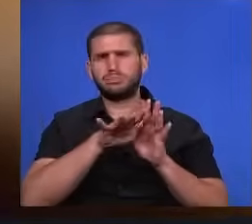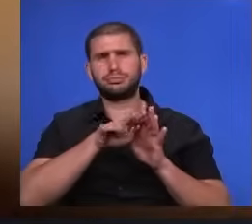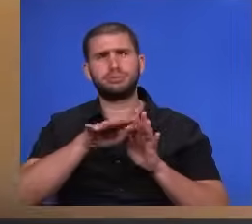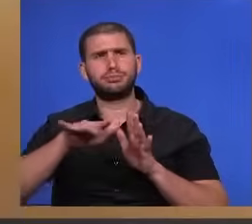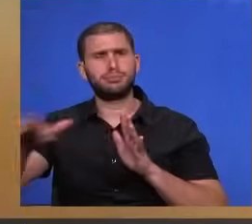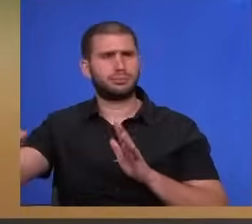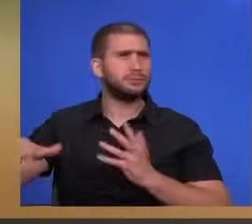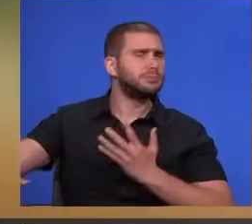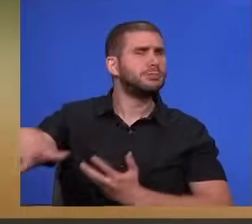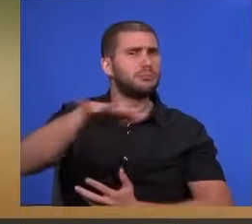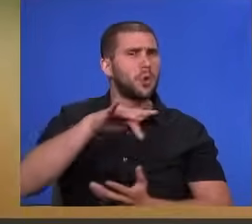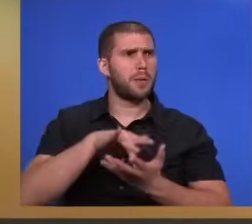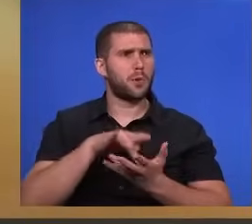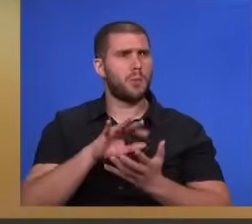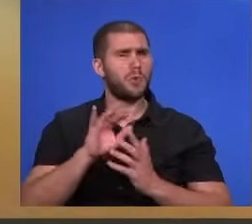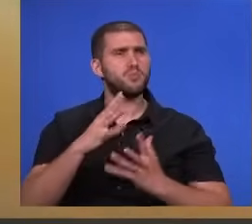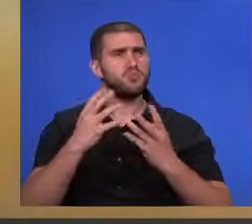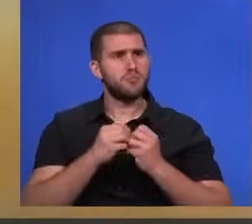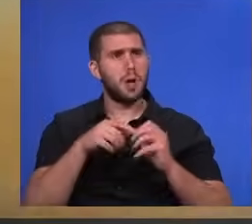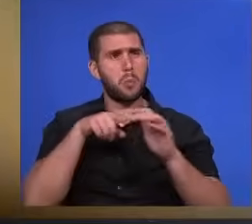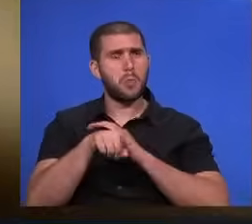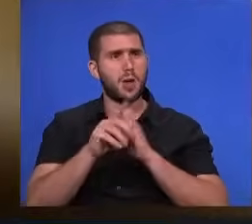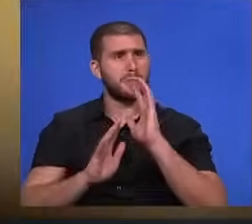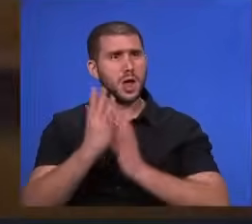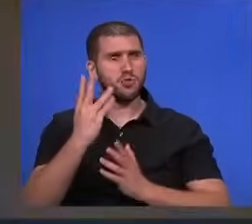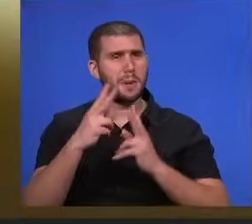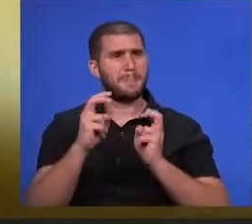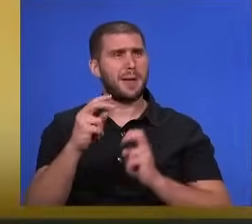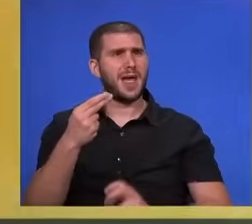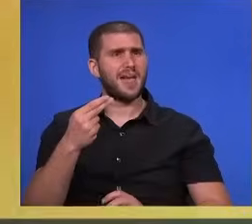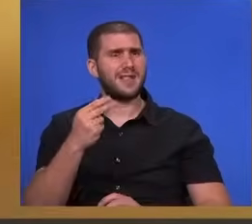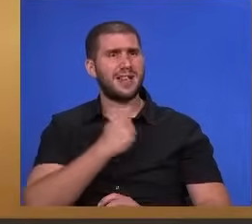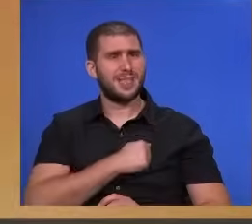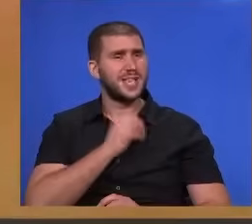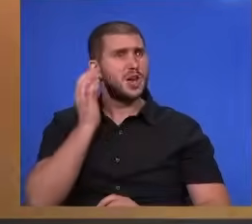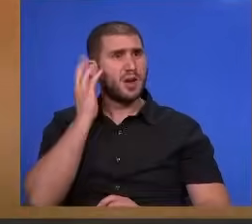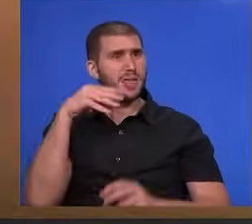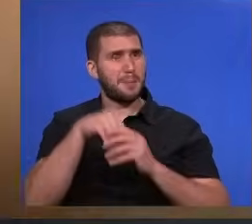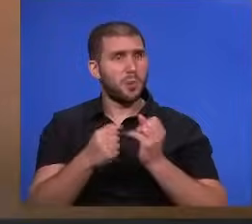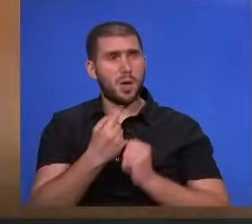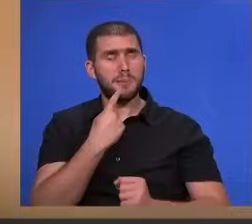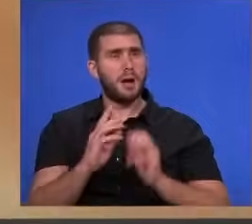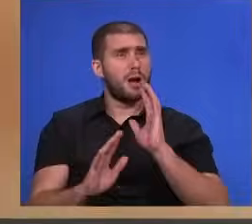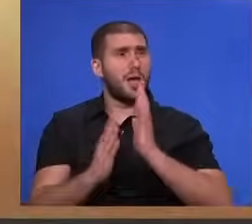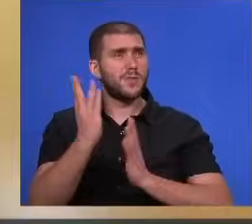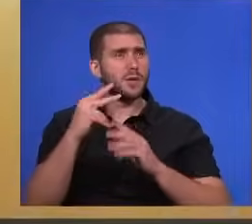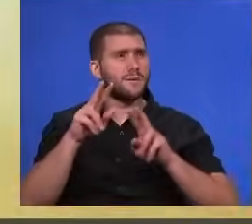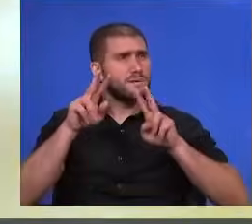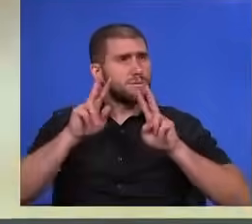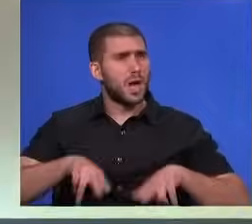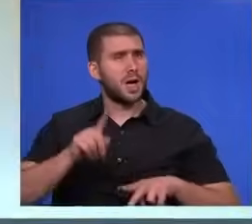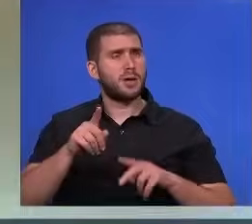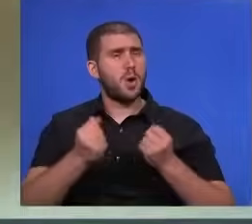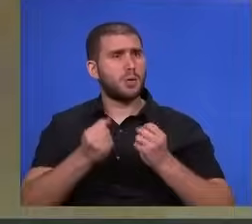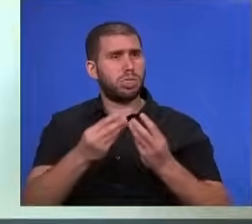nearly every side of a family fleeing wildfires in Hay River, Canada. A woman in the car says the inferno was so intense the vehicle